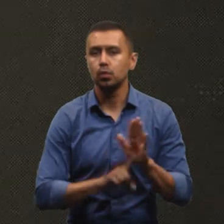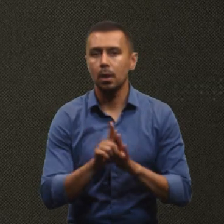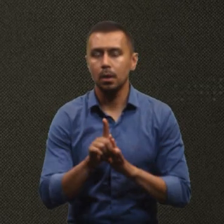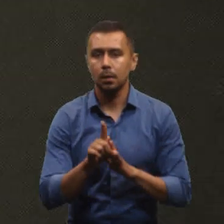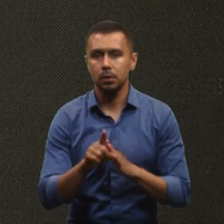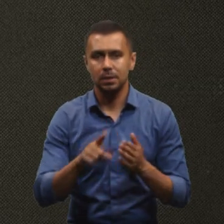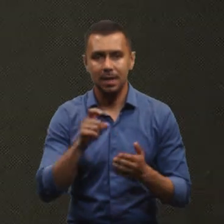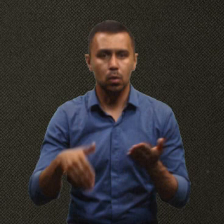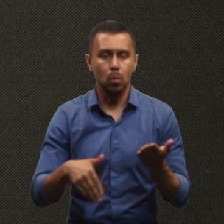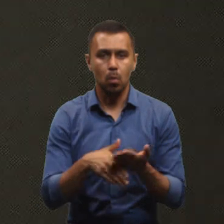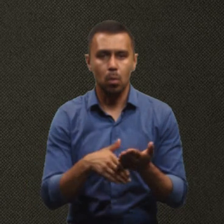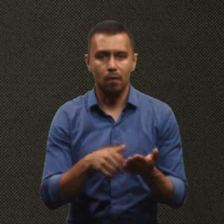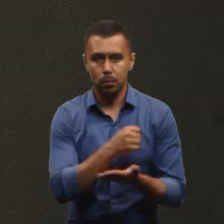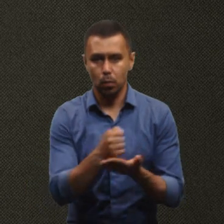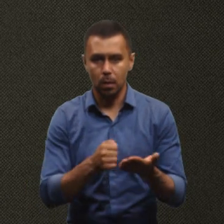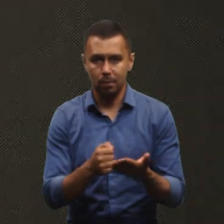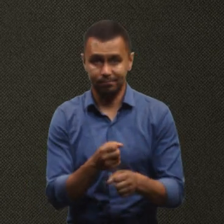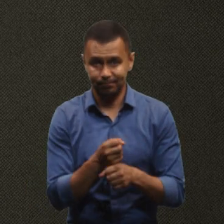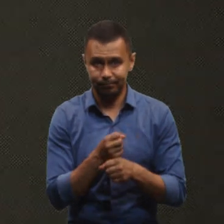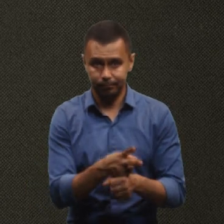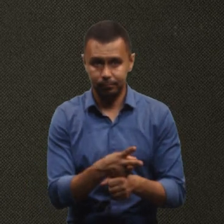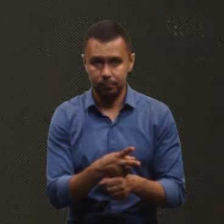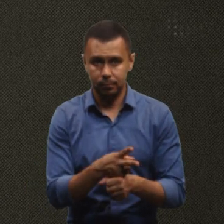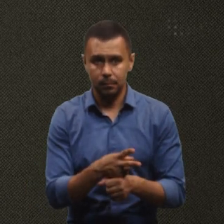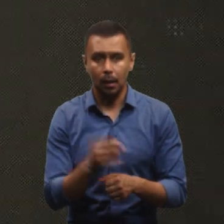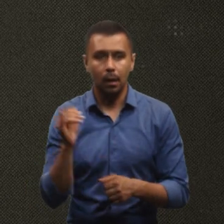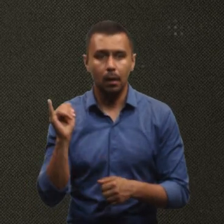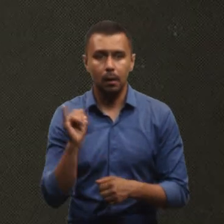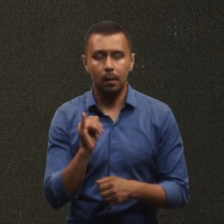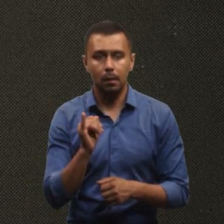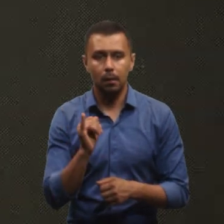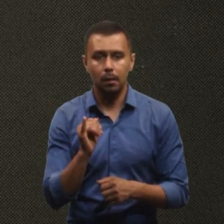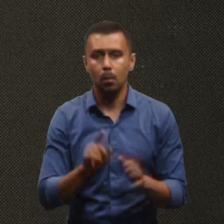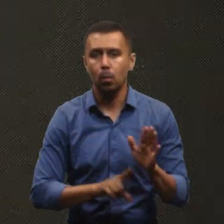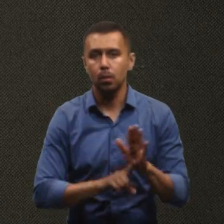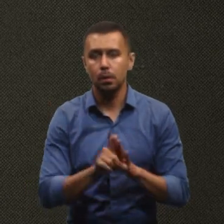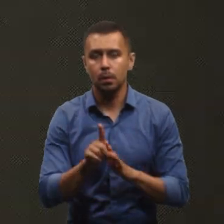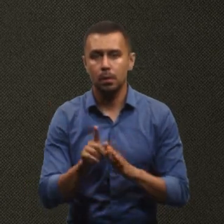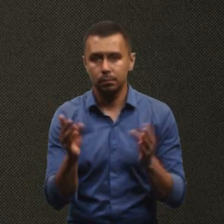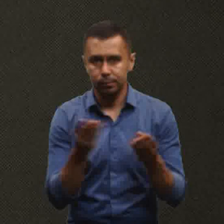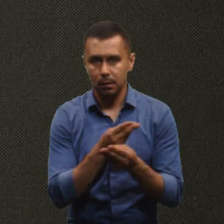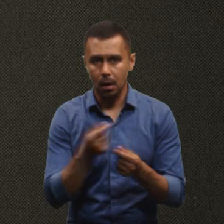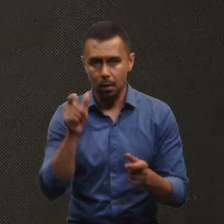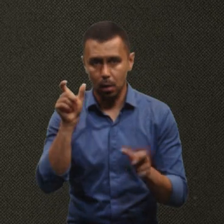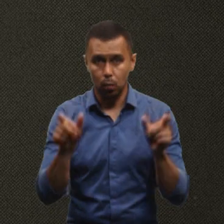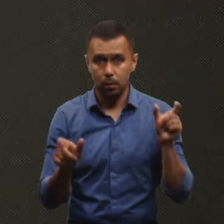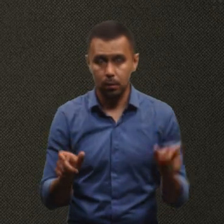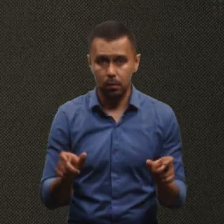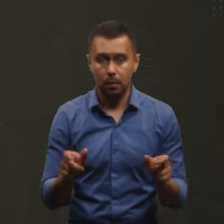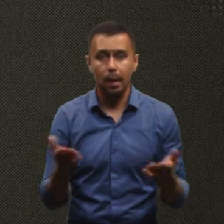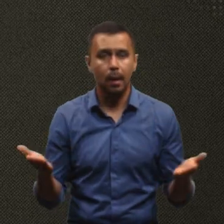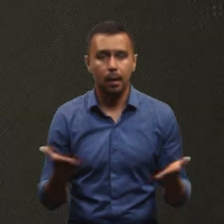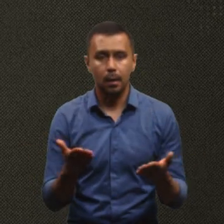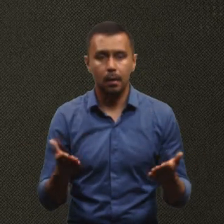з допомогою оружия прогоняти, от, і почали зникати люди,